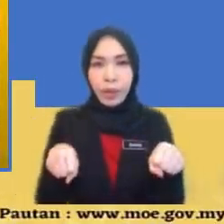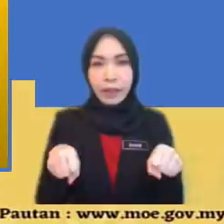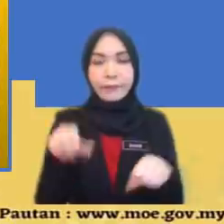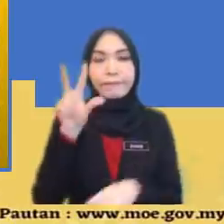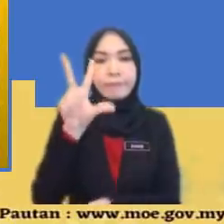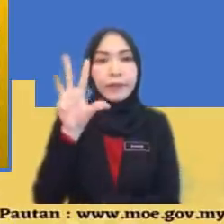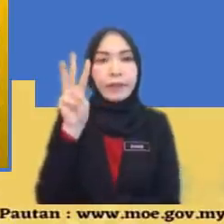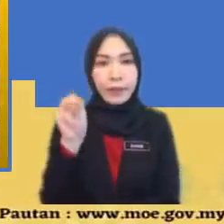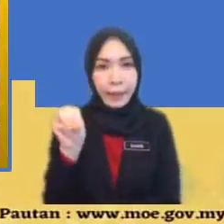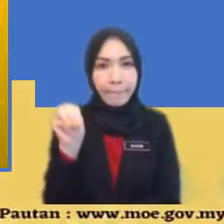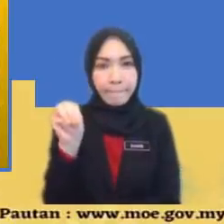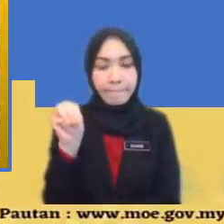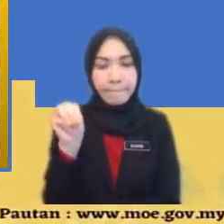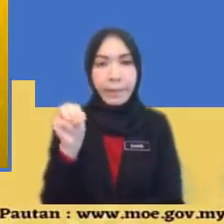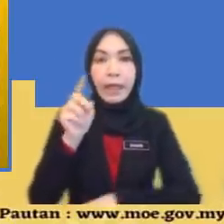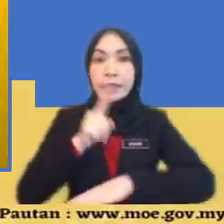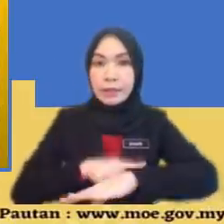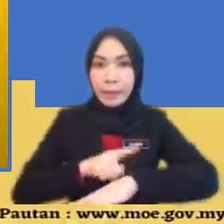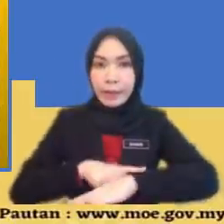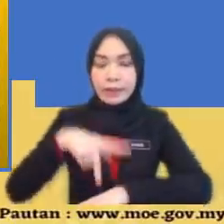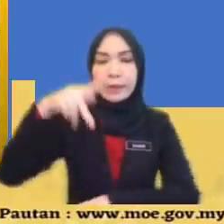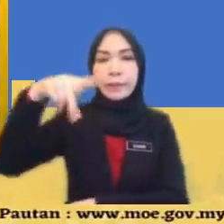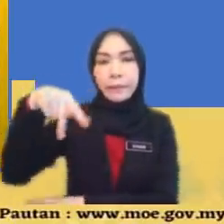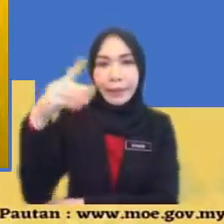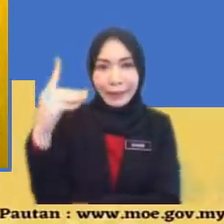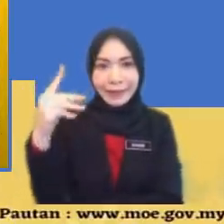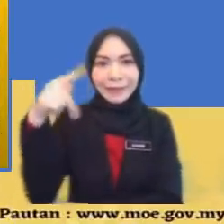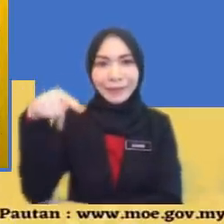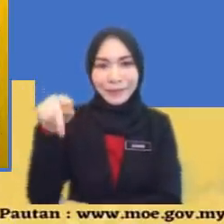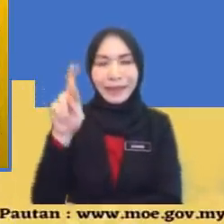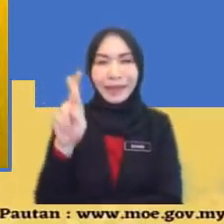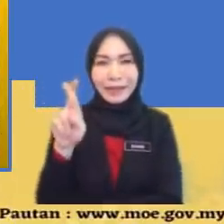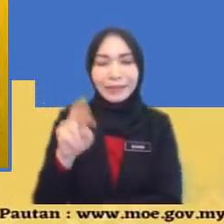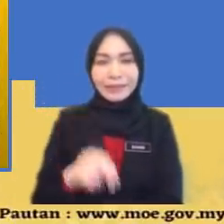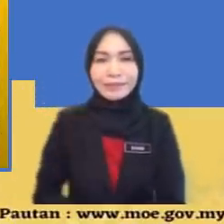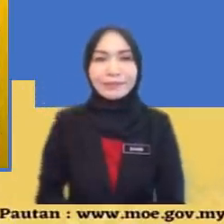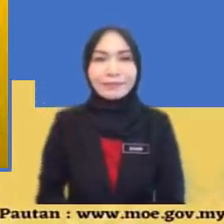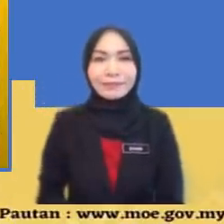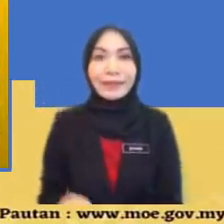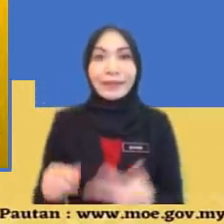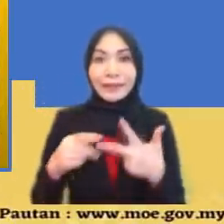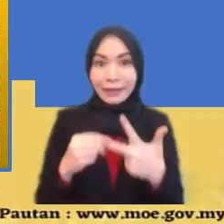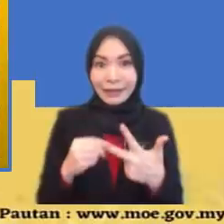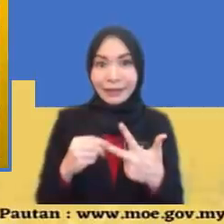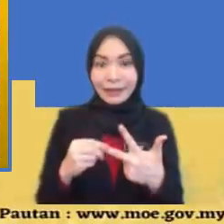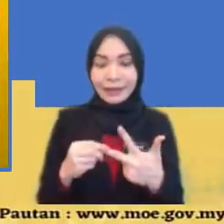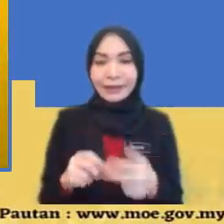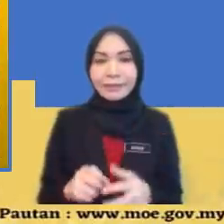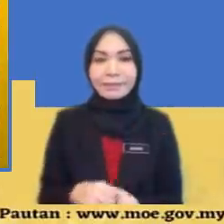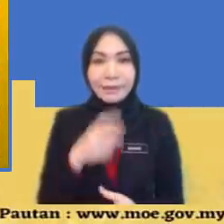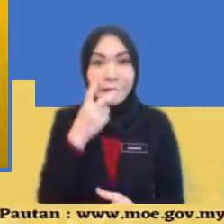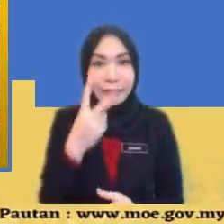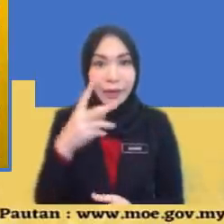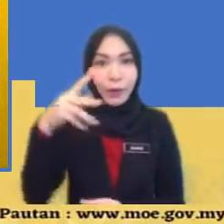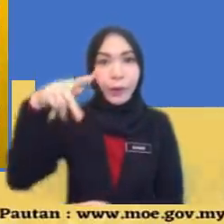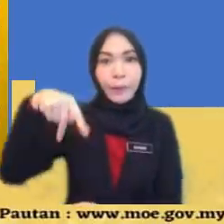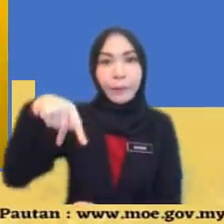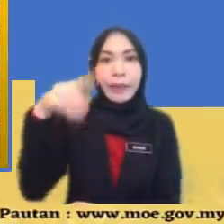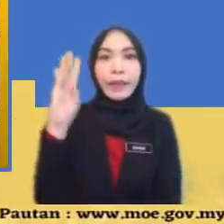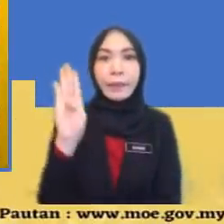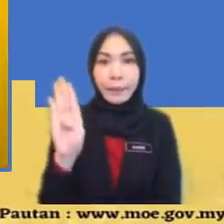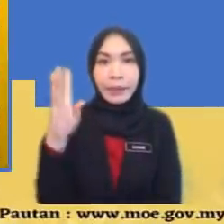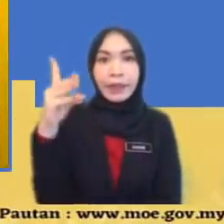setempo pdpa ketiganya memastikan pentaksiran bidik Raja ataupun